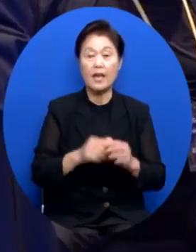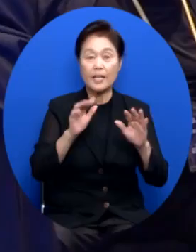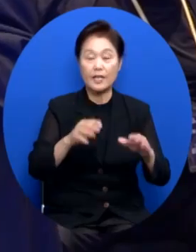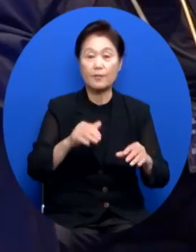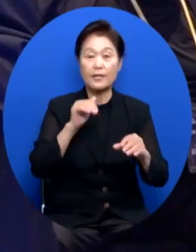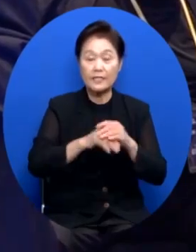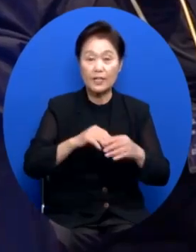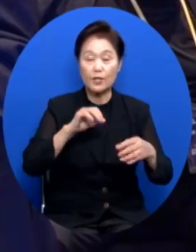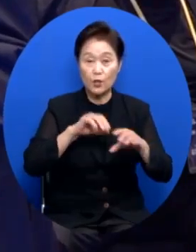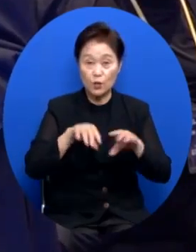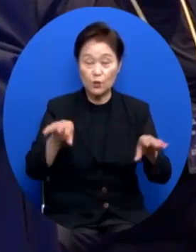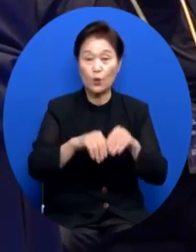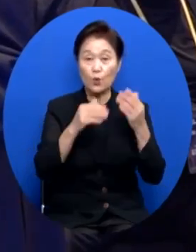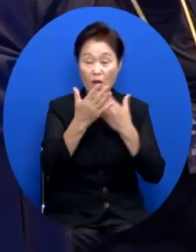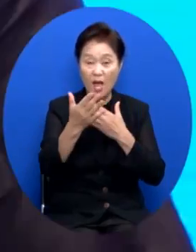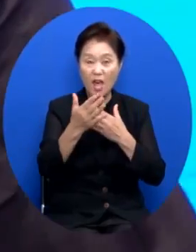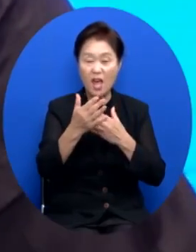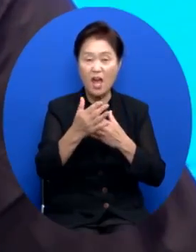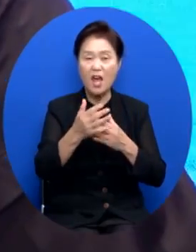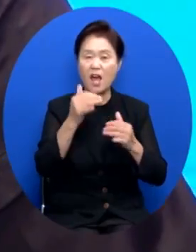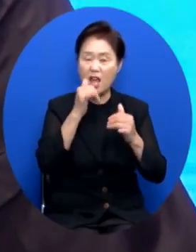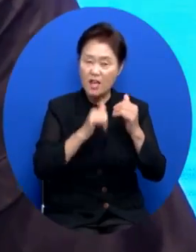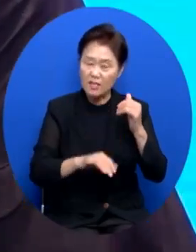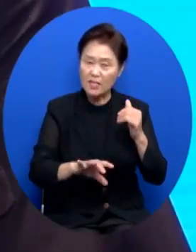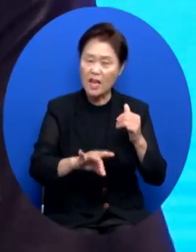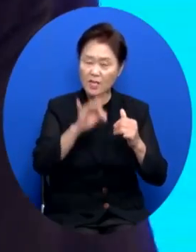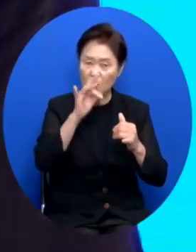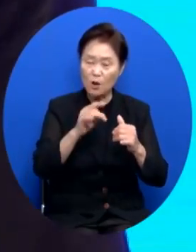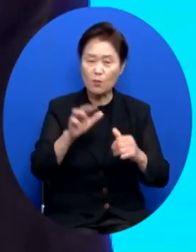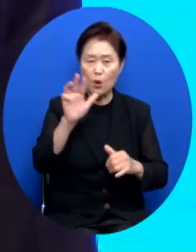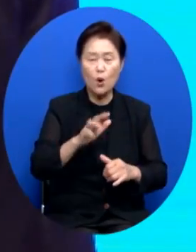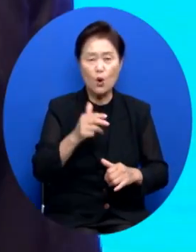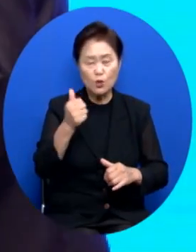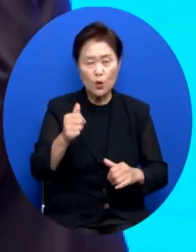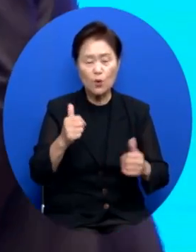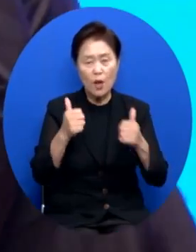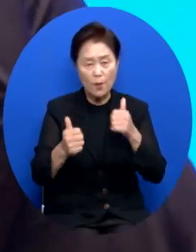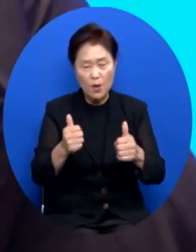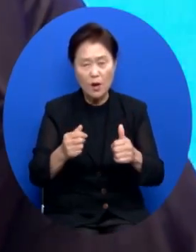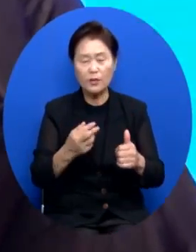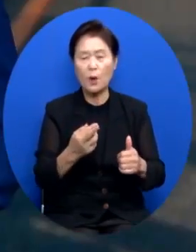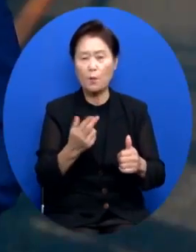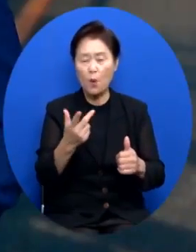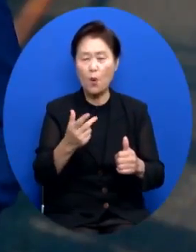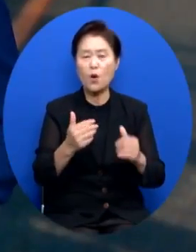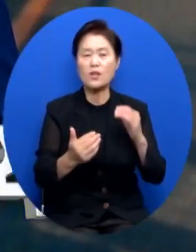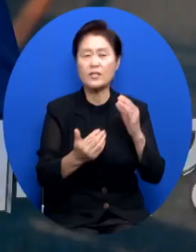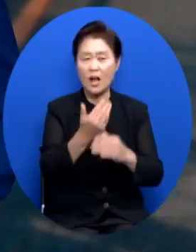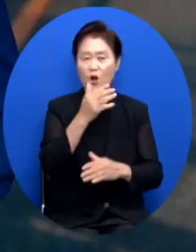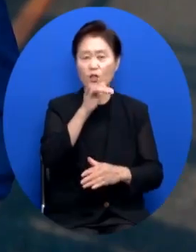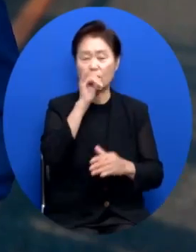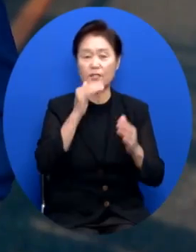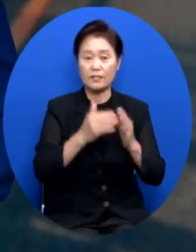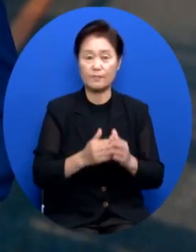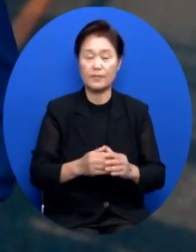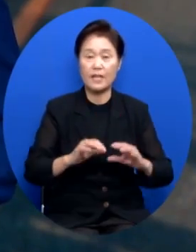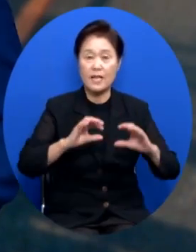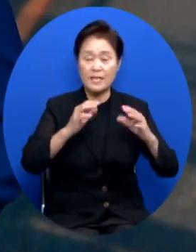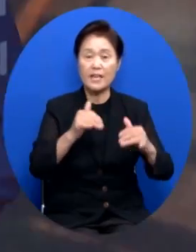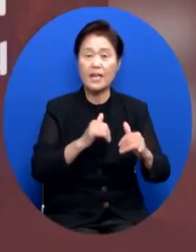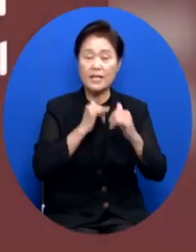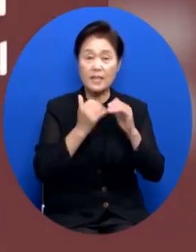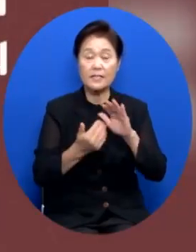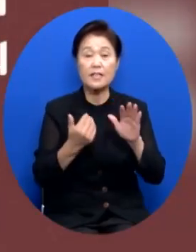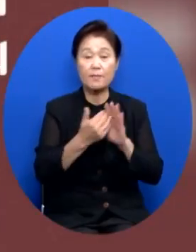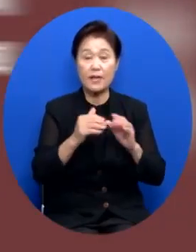이번 정기총회에서 사상 초유의 총회의장과 의장단 공백 사태가 발생했습니다. 세계 자살